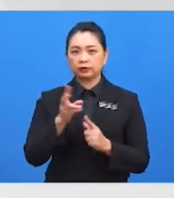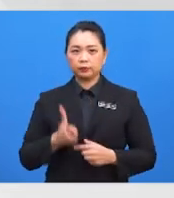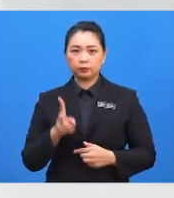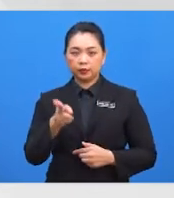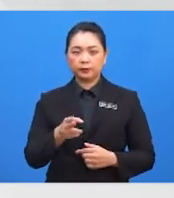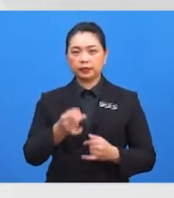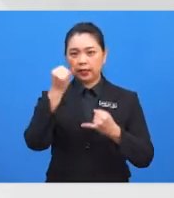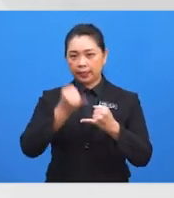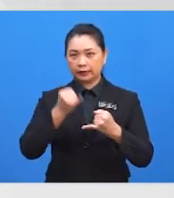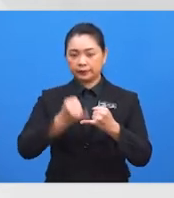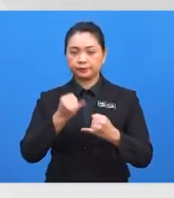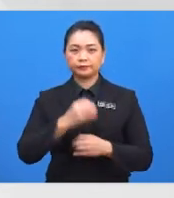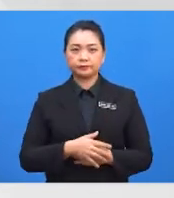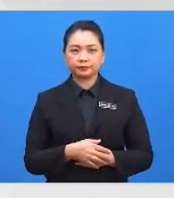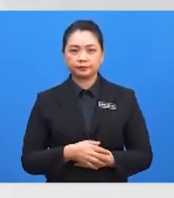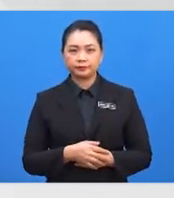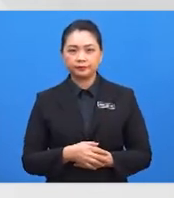dipotong pada hasil akhir.